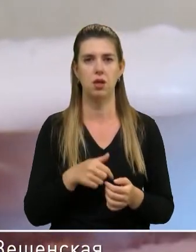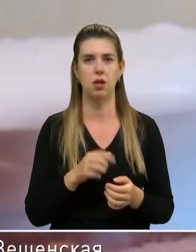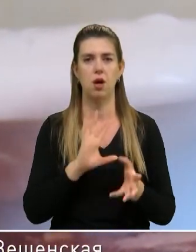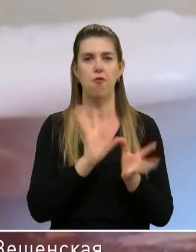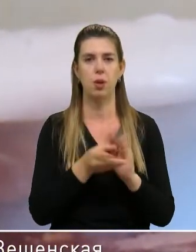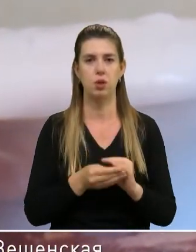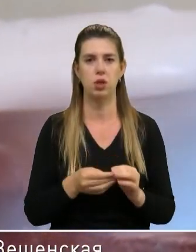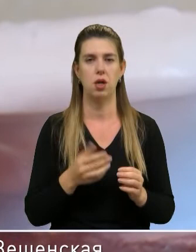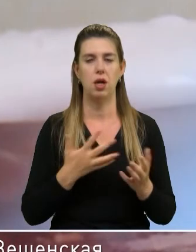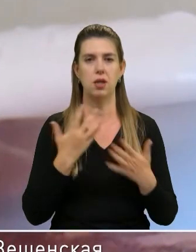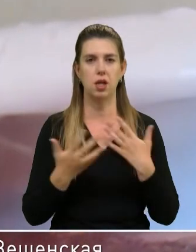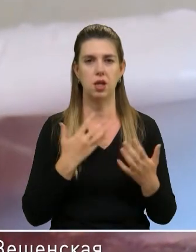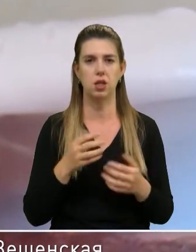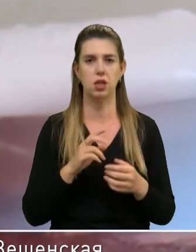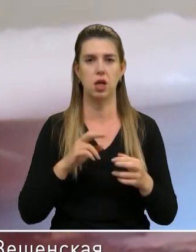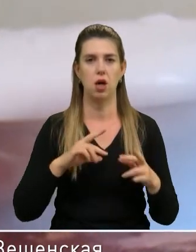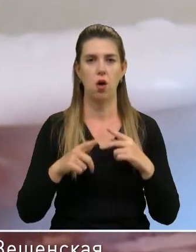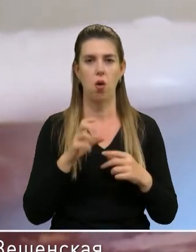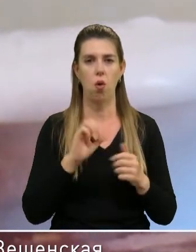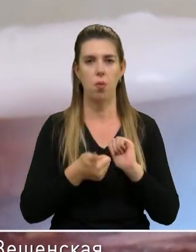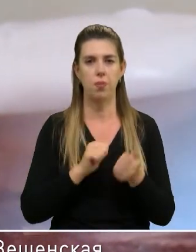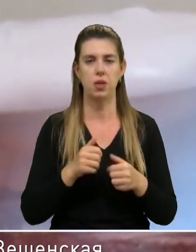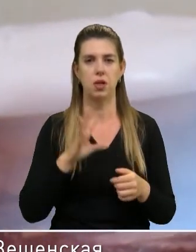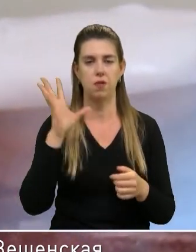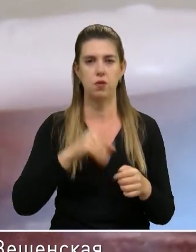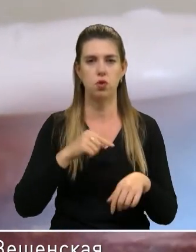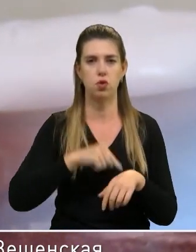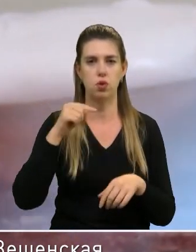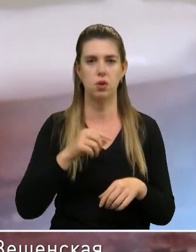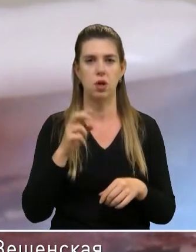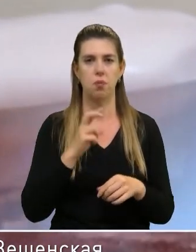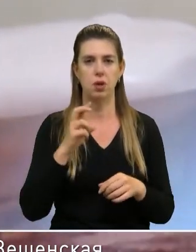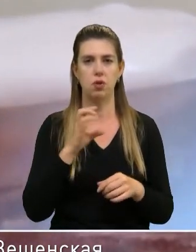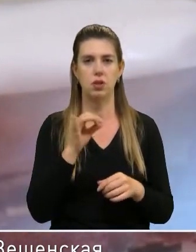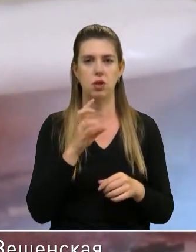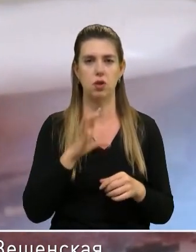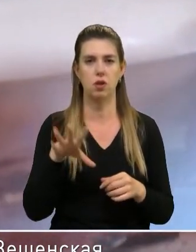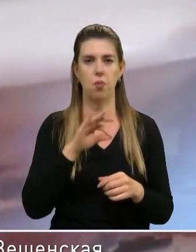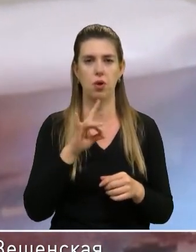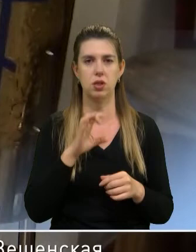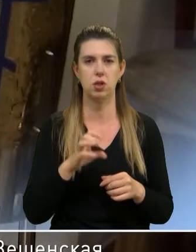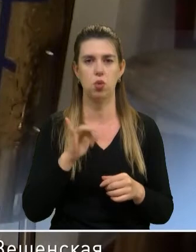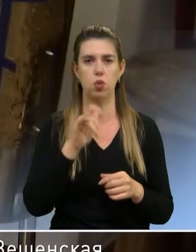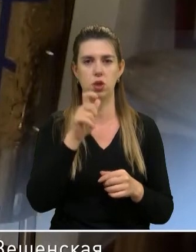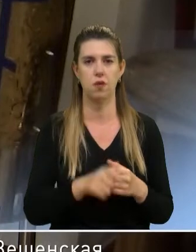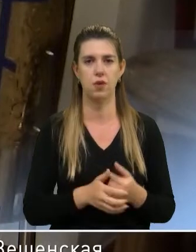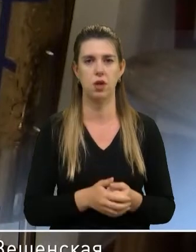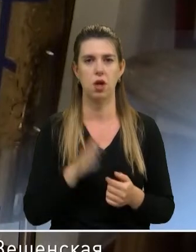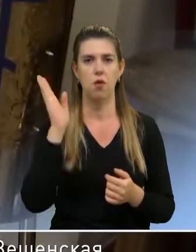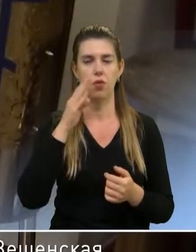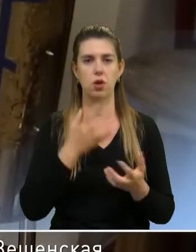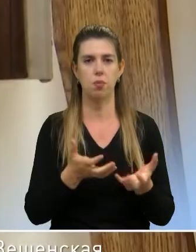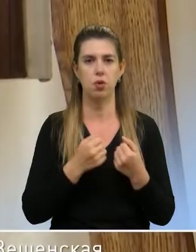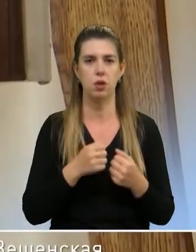вообще энергетический обмен, то есть полное состояние и биосинтез всех процессов у человека. Воду используют и